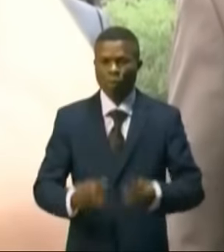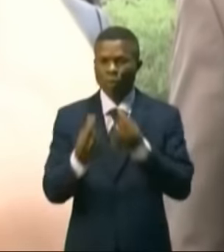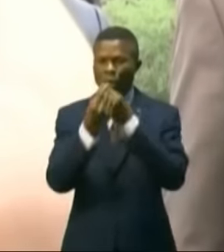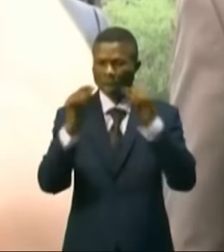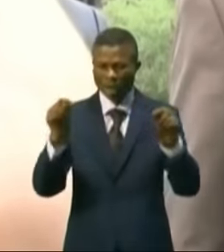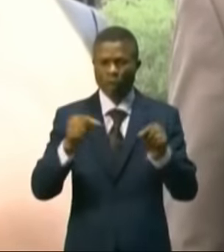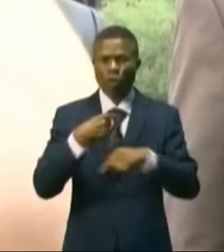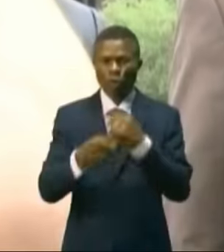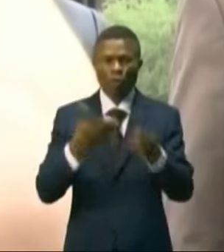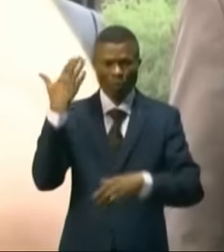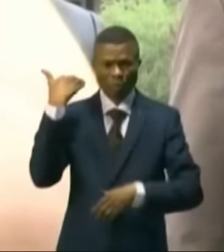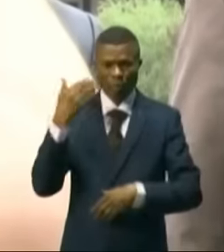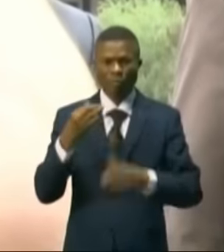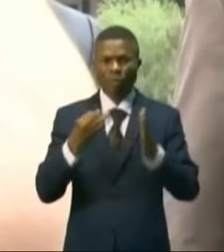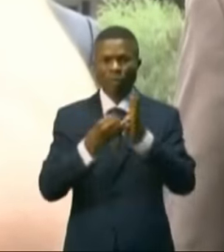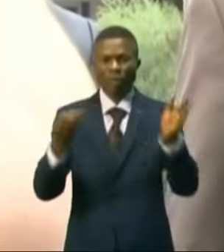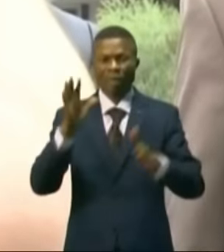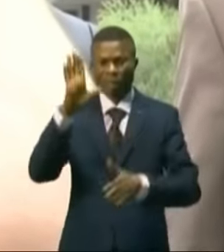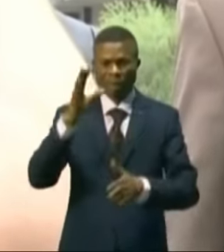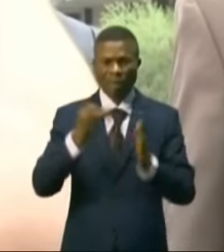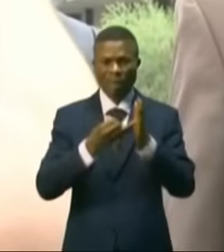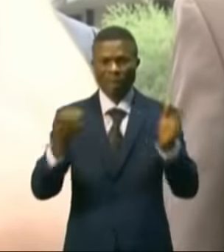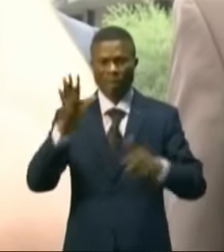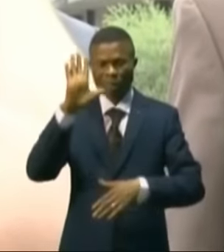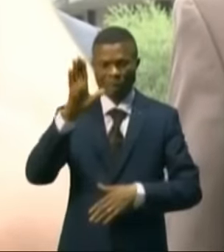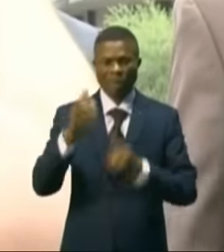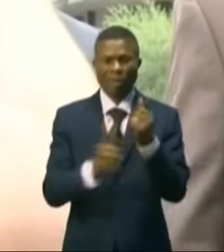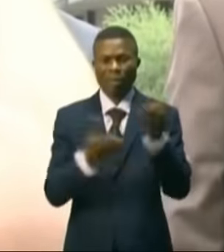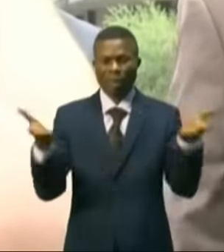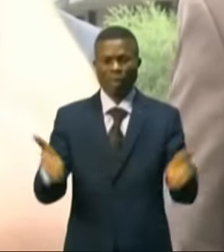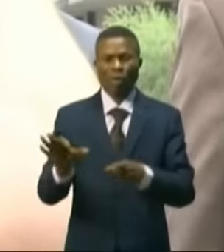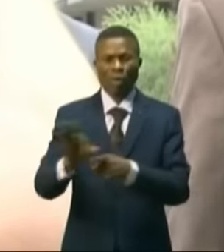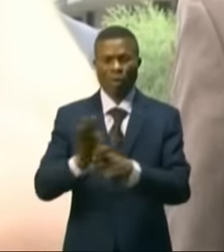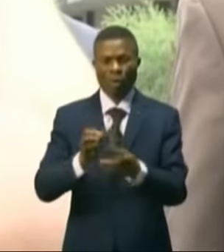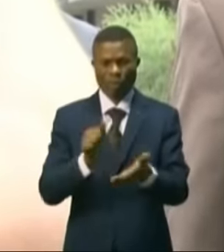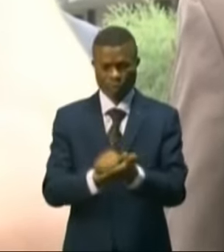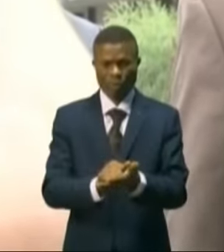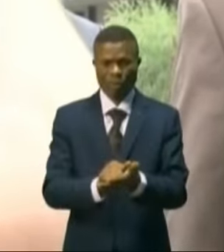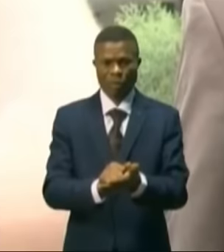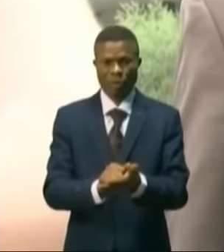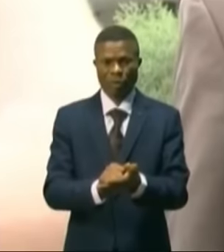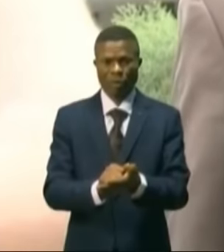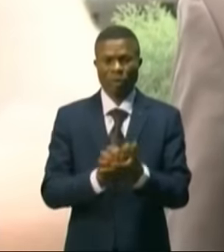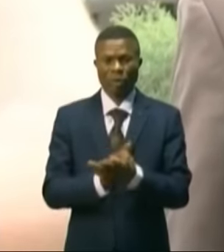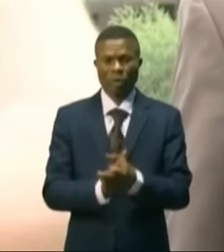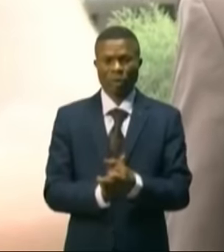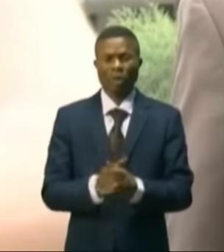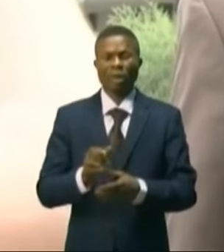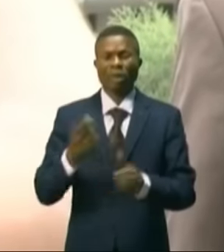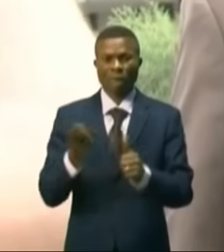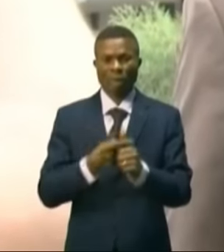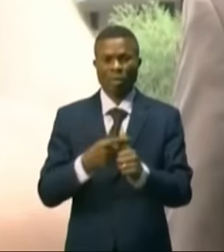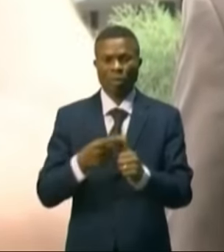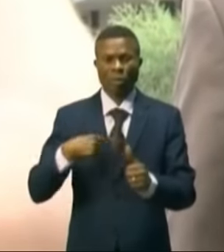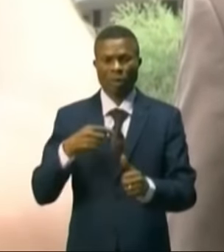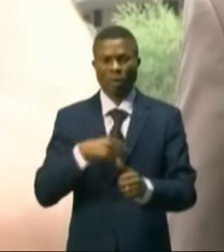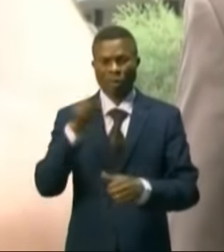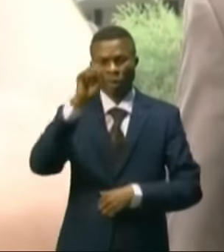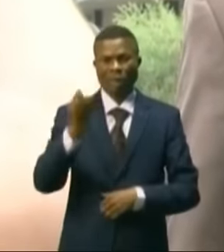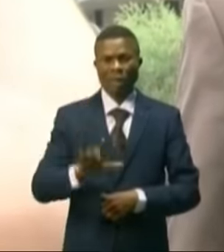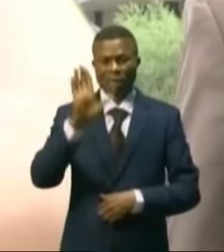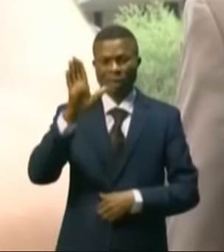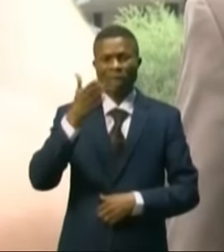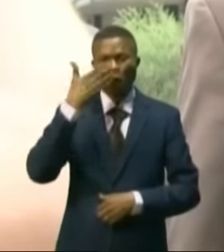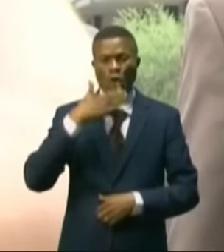Nous avons 75 ou 75 participants pour cette formation. Normalement, nous avons 35 zones de